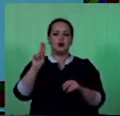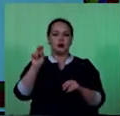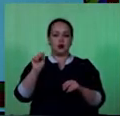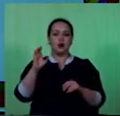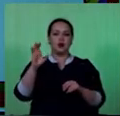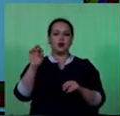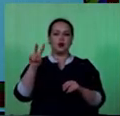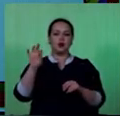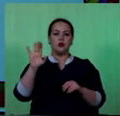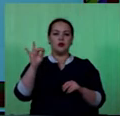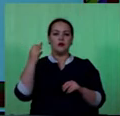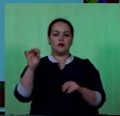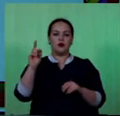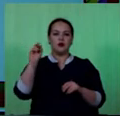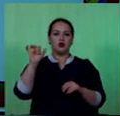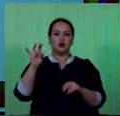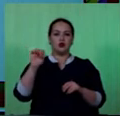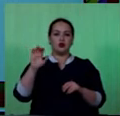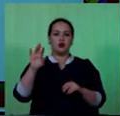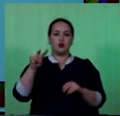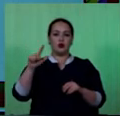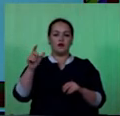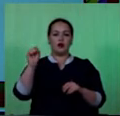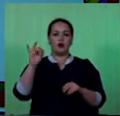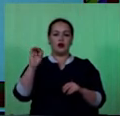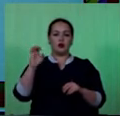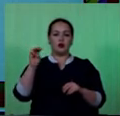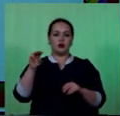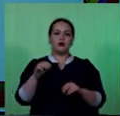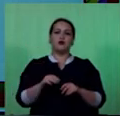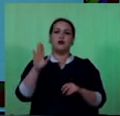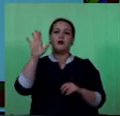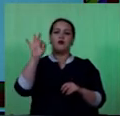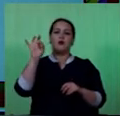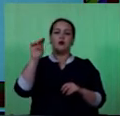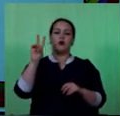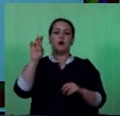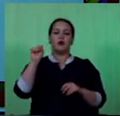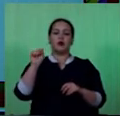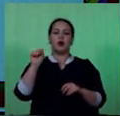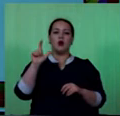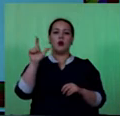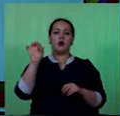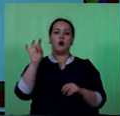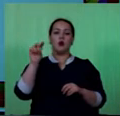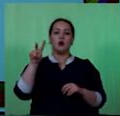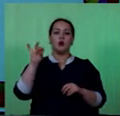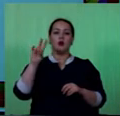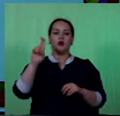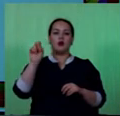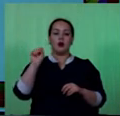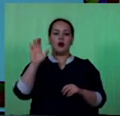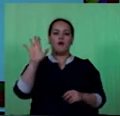журавль и аист b ворона горлинка воробей c